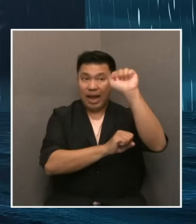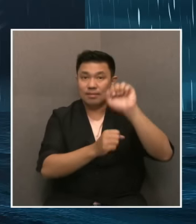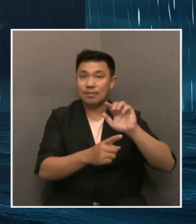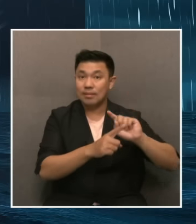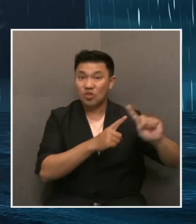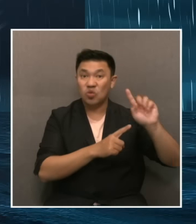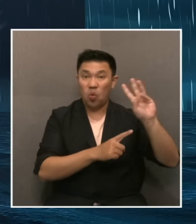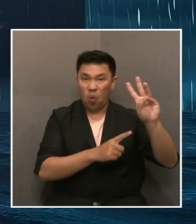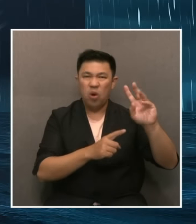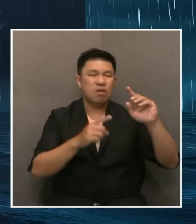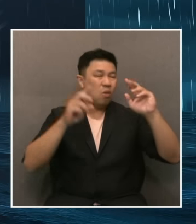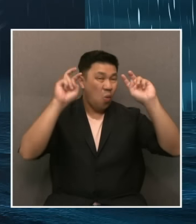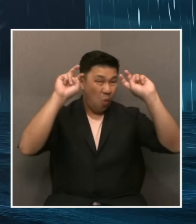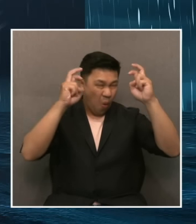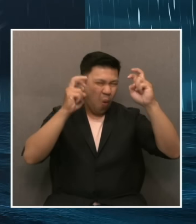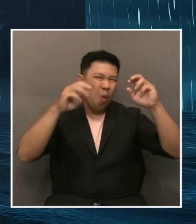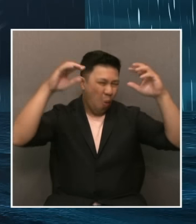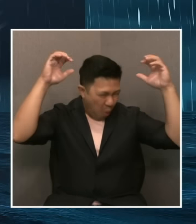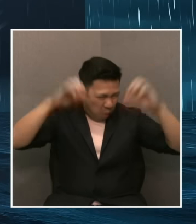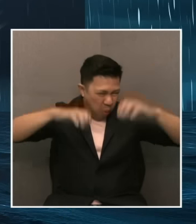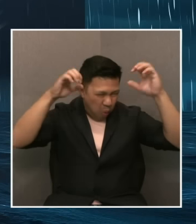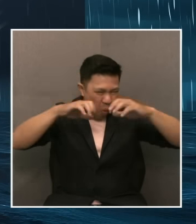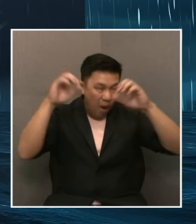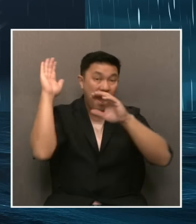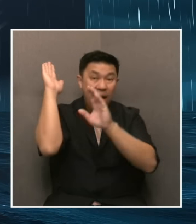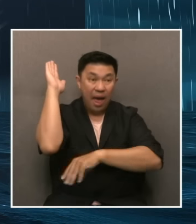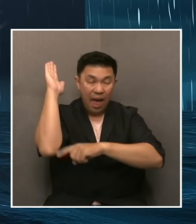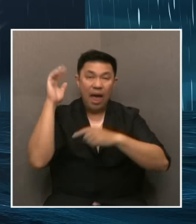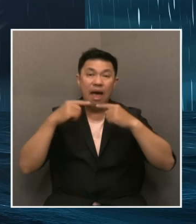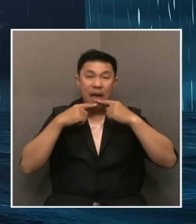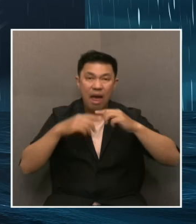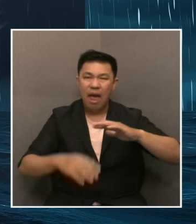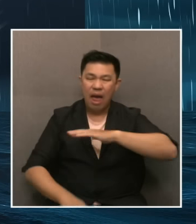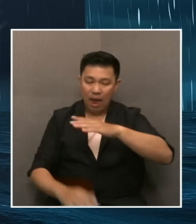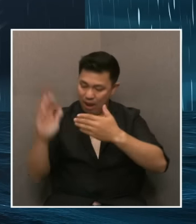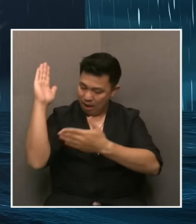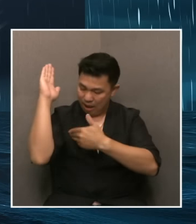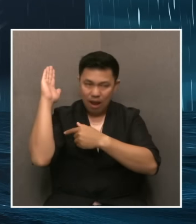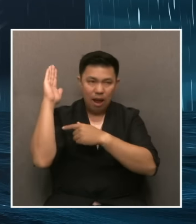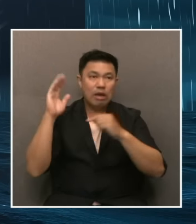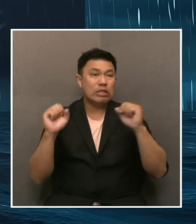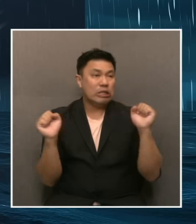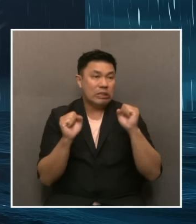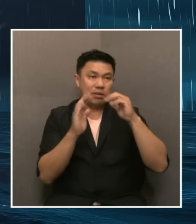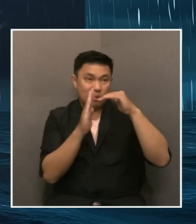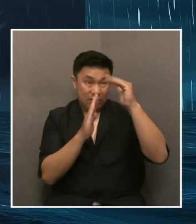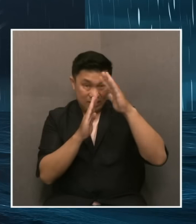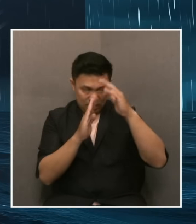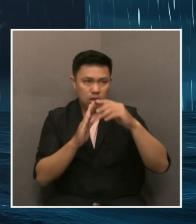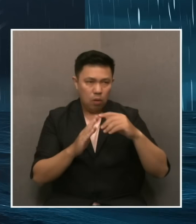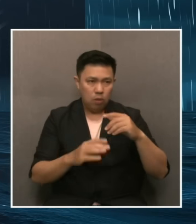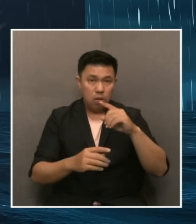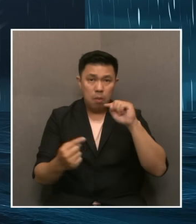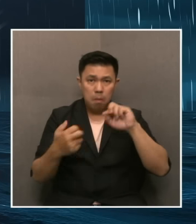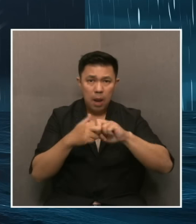องฝนตกหนักบริเวณภาคใต้คลอลมแรงบริเวณอาวไยตอนล่างและอาศหนาเย็นบริเวณประเทศไยตอนบนซึ่จะมีผล